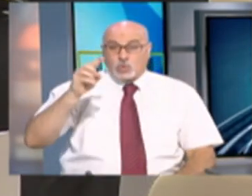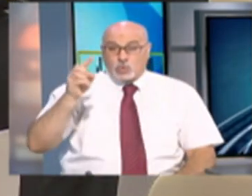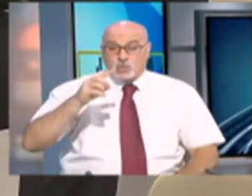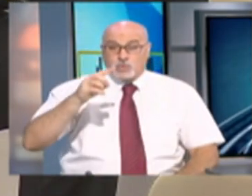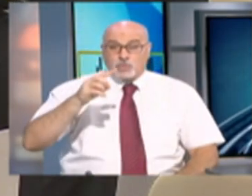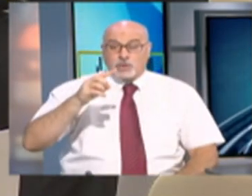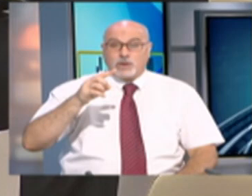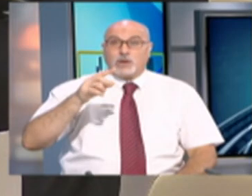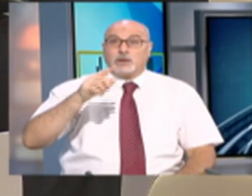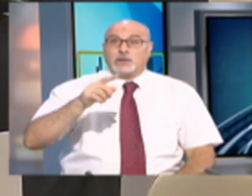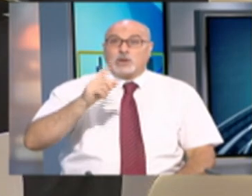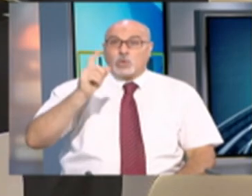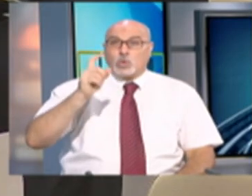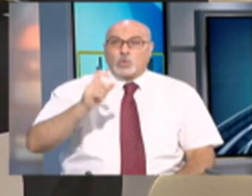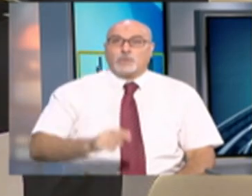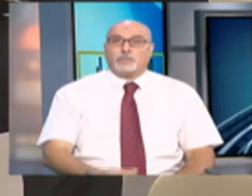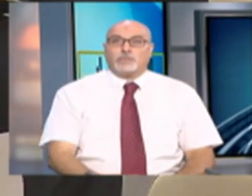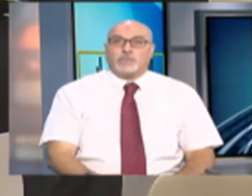في الجزائر، وما أعتقدش أن فيه